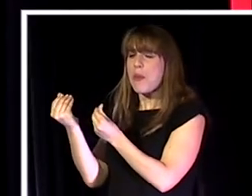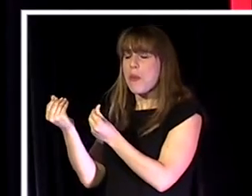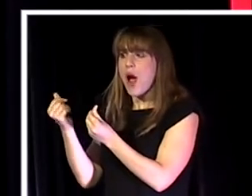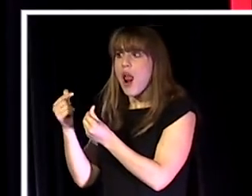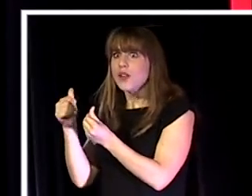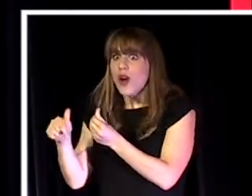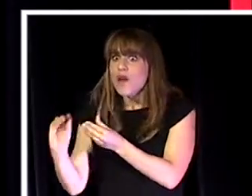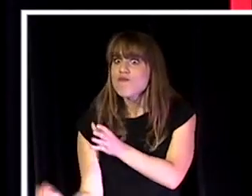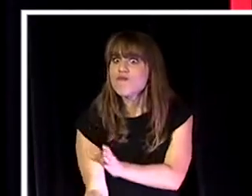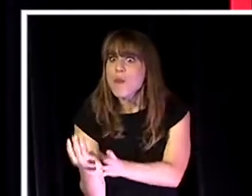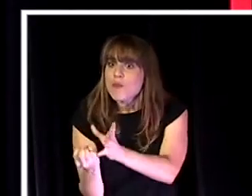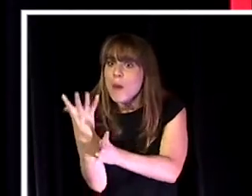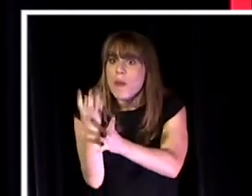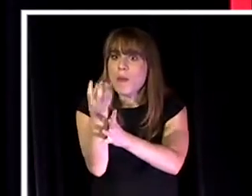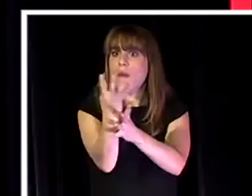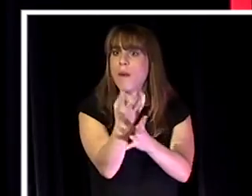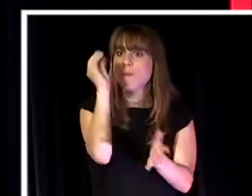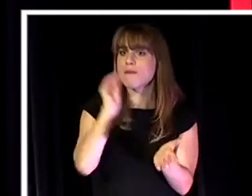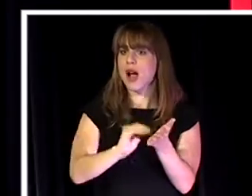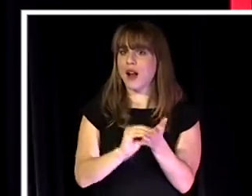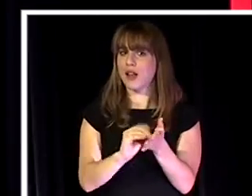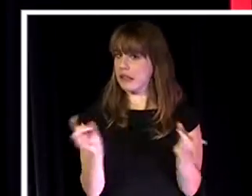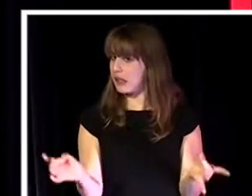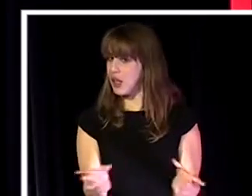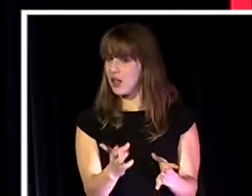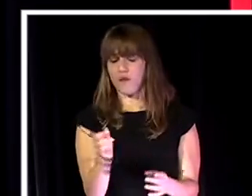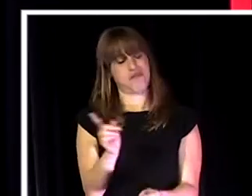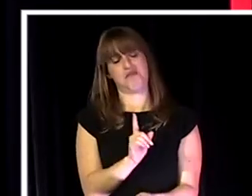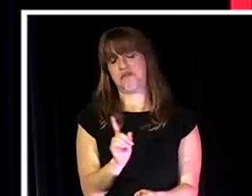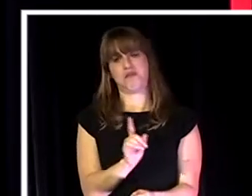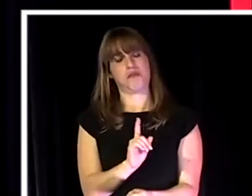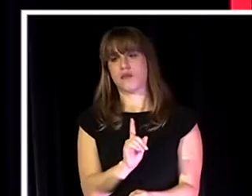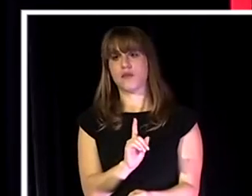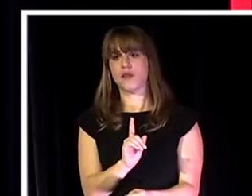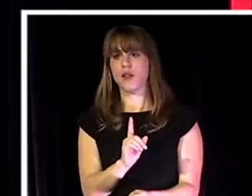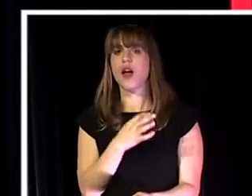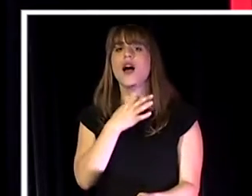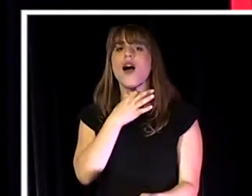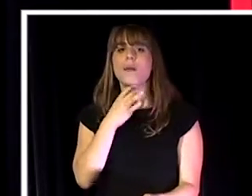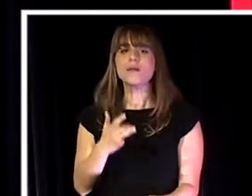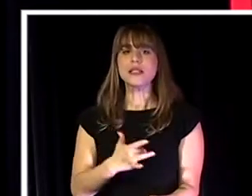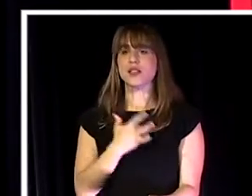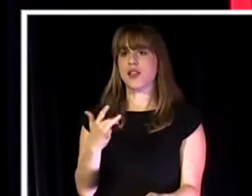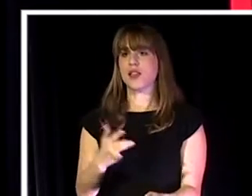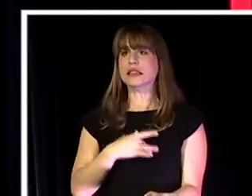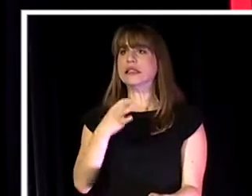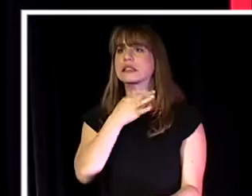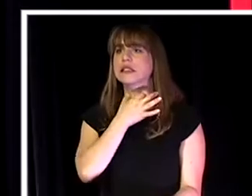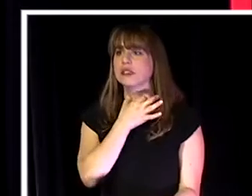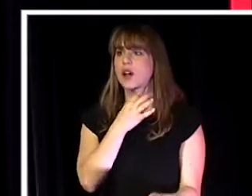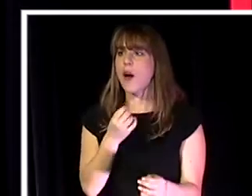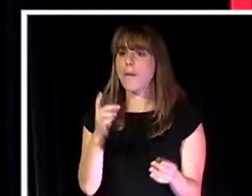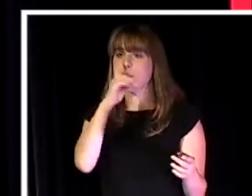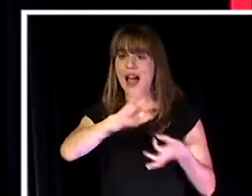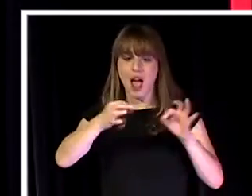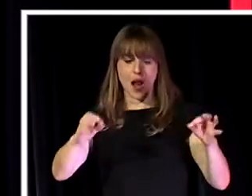και ανθίζει. Ξεφυτρώνουμε παντού. Τυχαίο. Δεν νομίζω. Είναι ανάγκη της ψυχής μας. Τα παραμύθια ανθίσανε